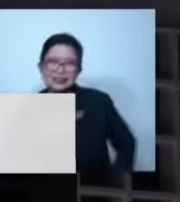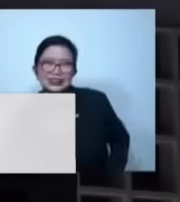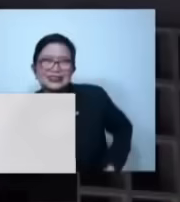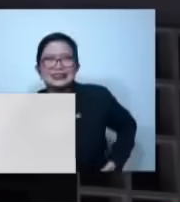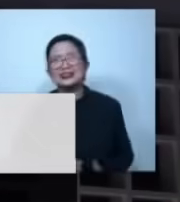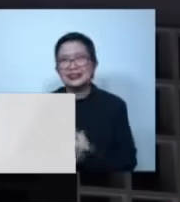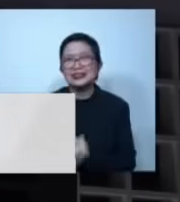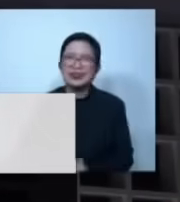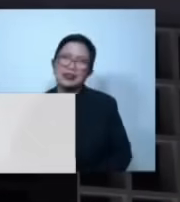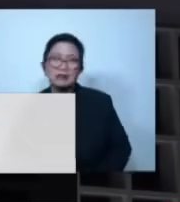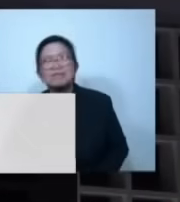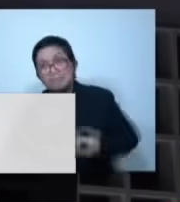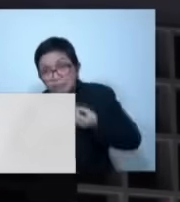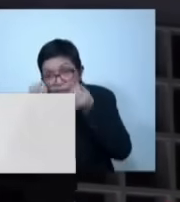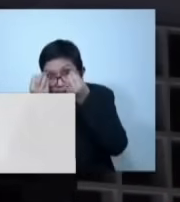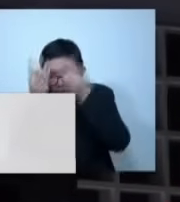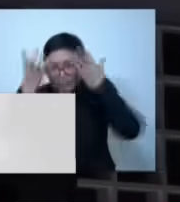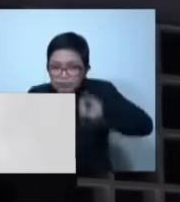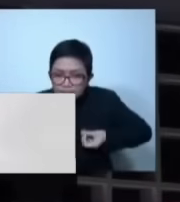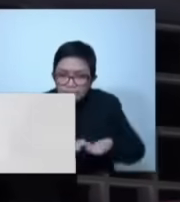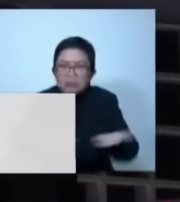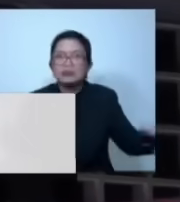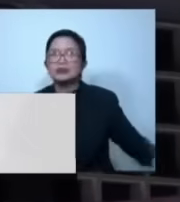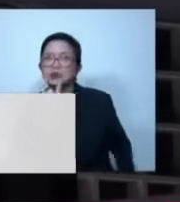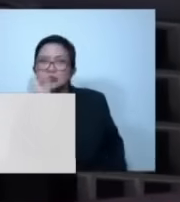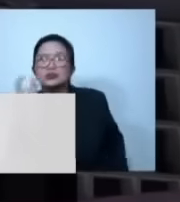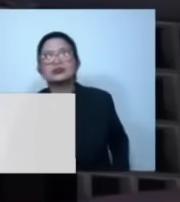aspirasi bersama demi